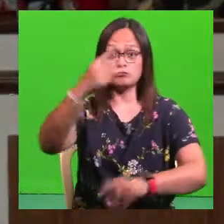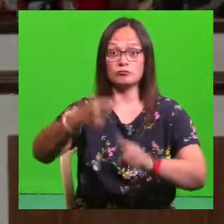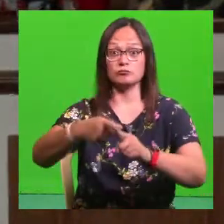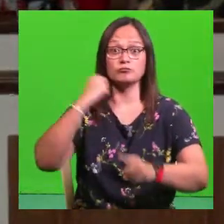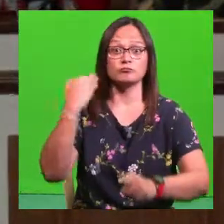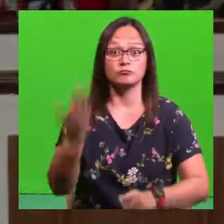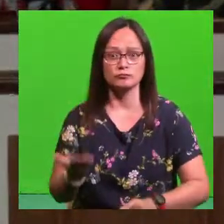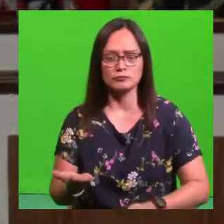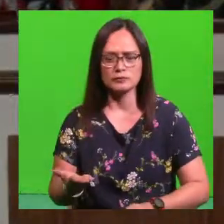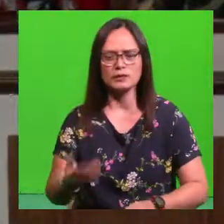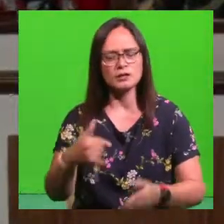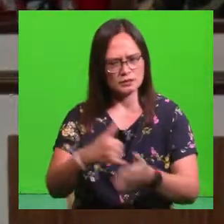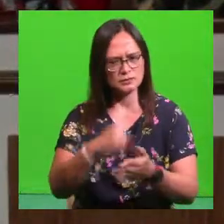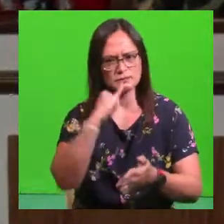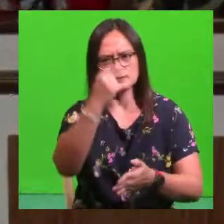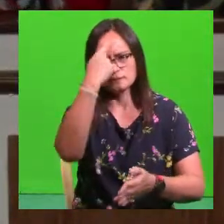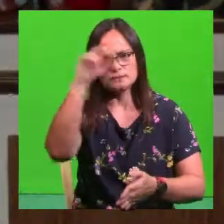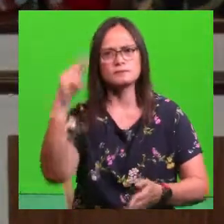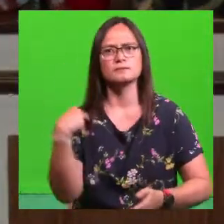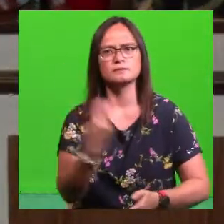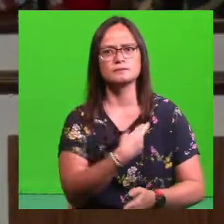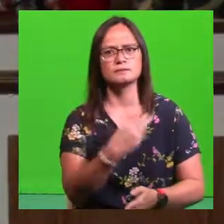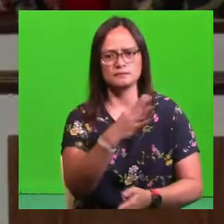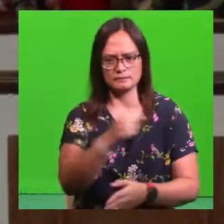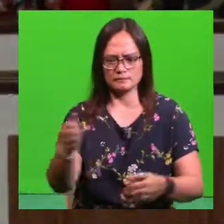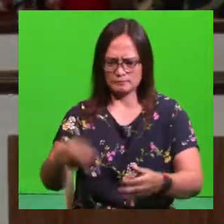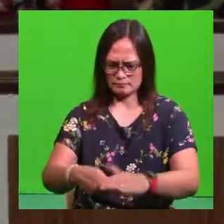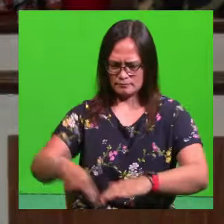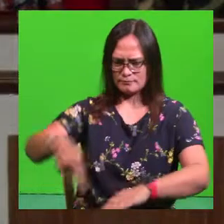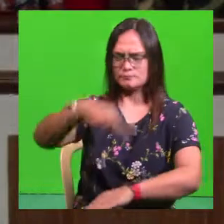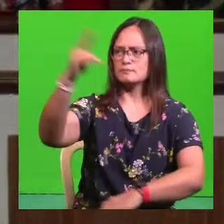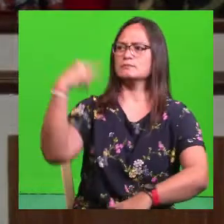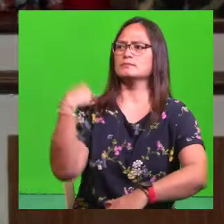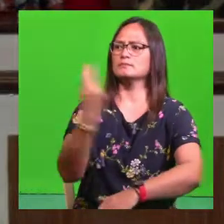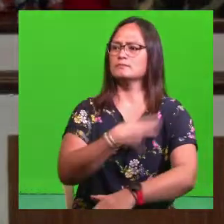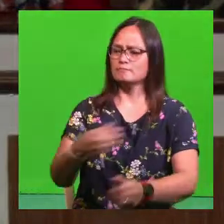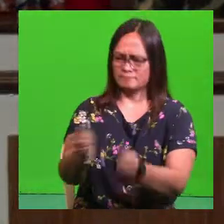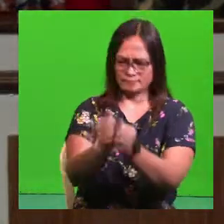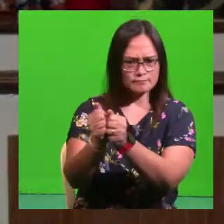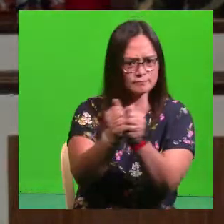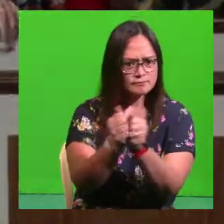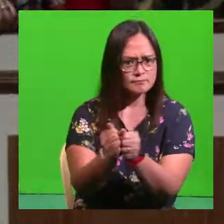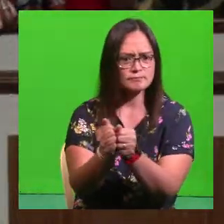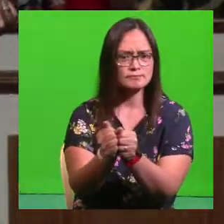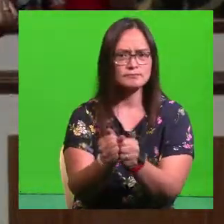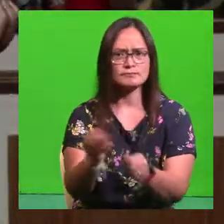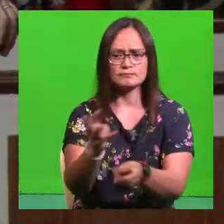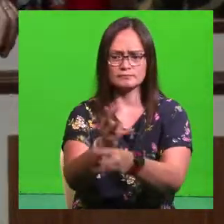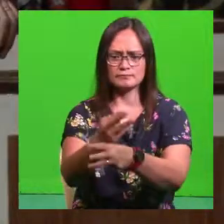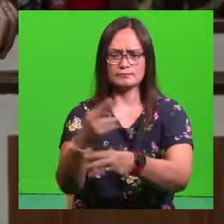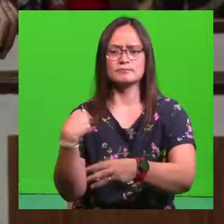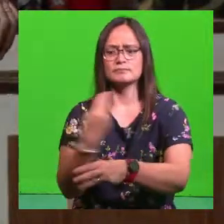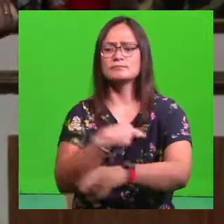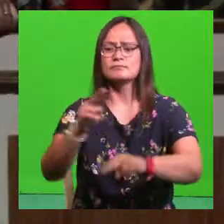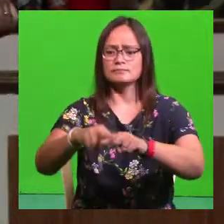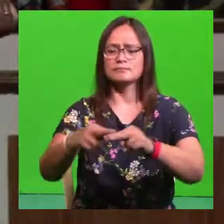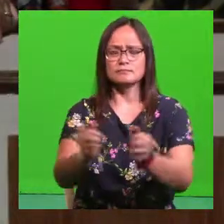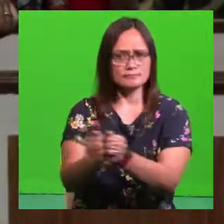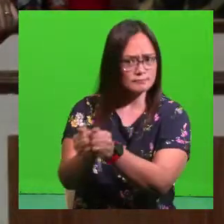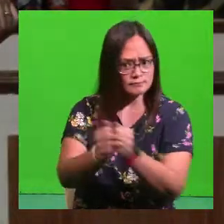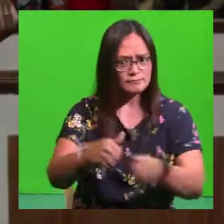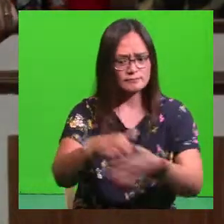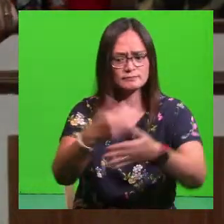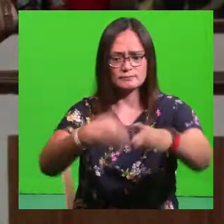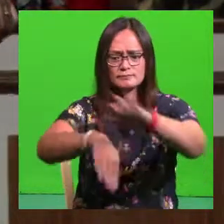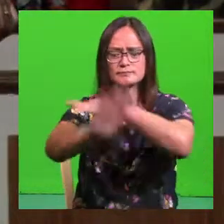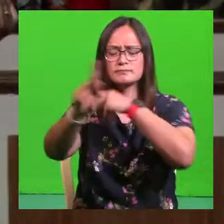And hath raised us up, verse 6, together, and made us sit together in heavenly places in Christ, that